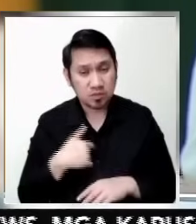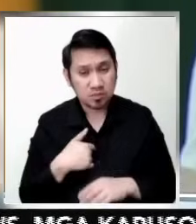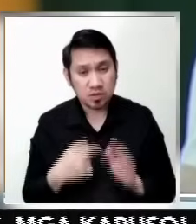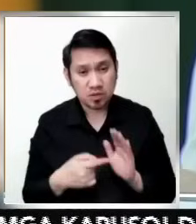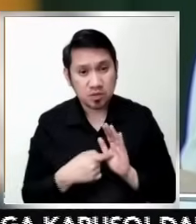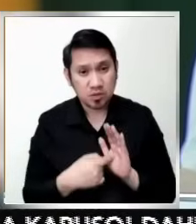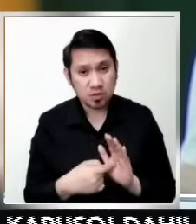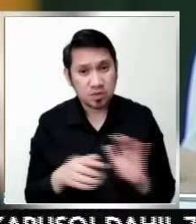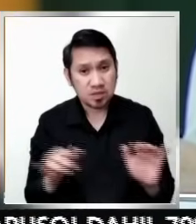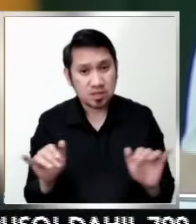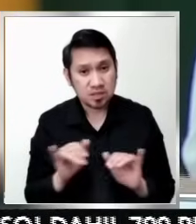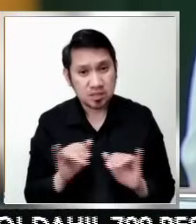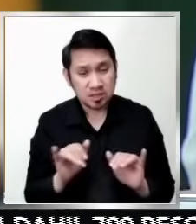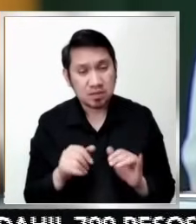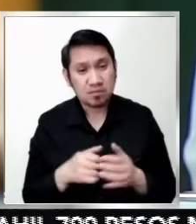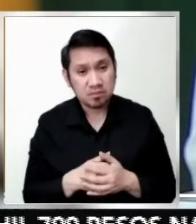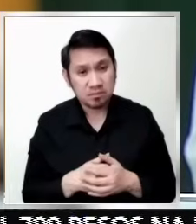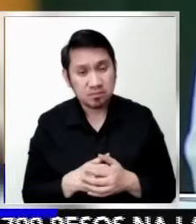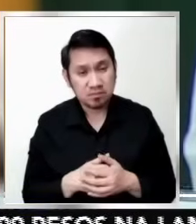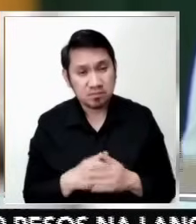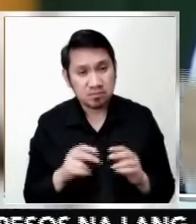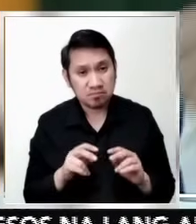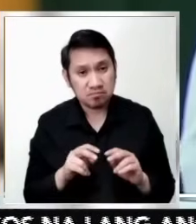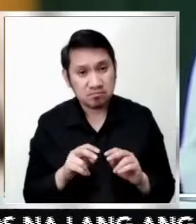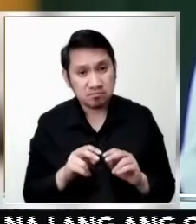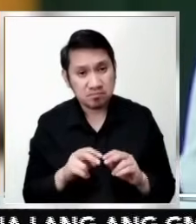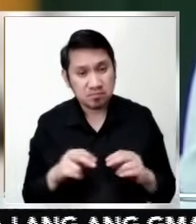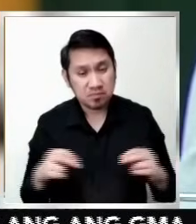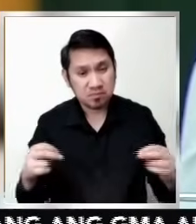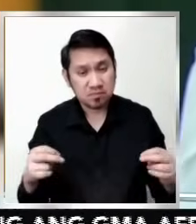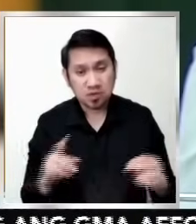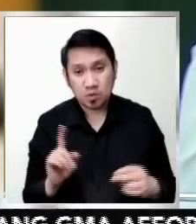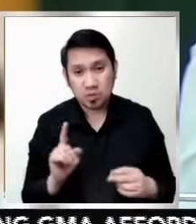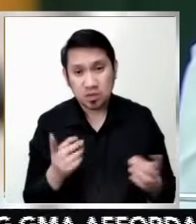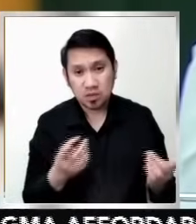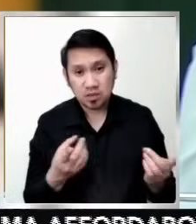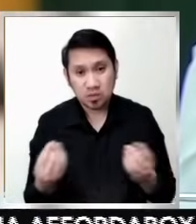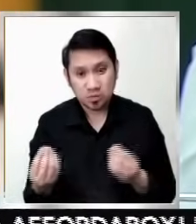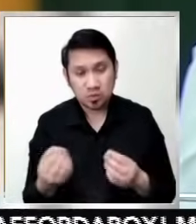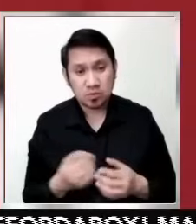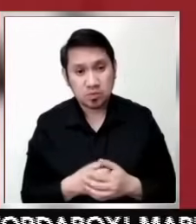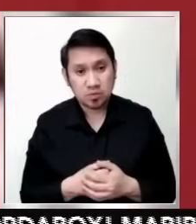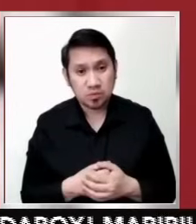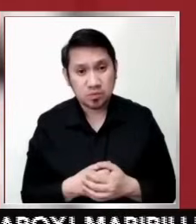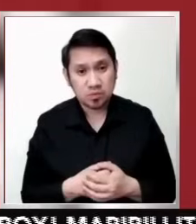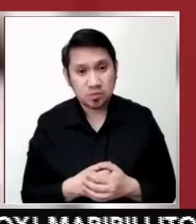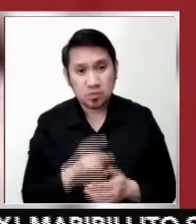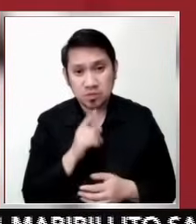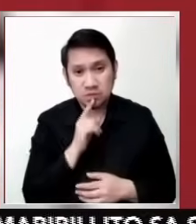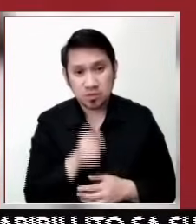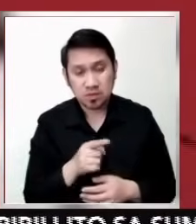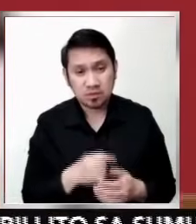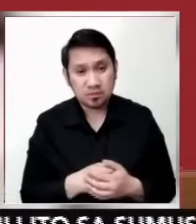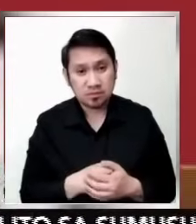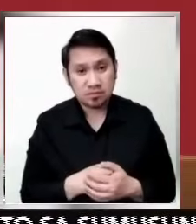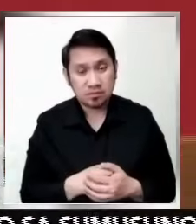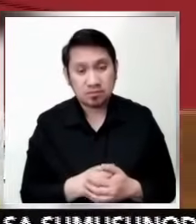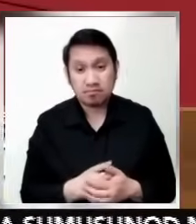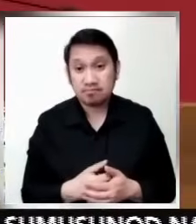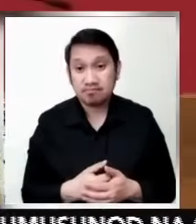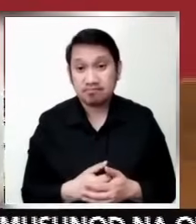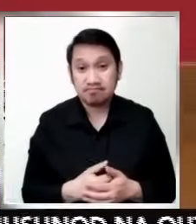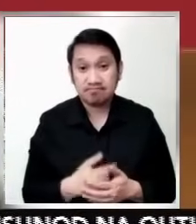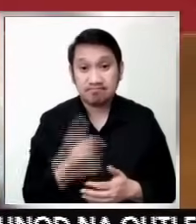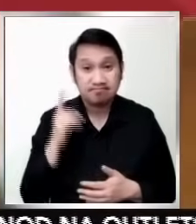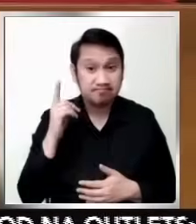panelist stating that what they did Uh was right sabi ng house secretary general